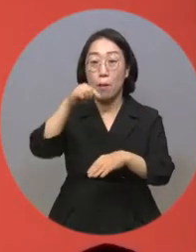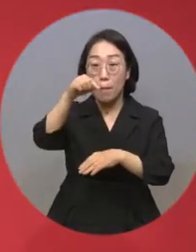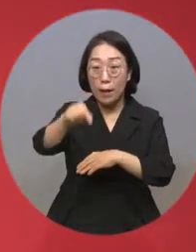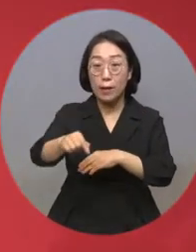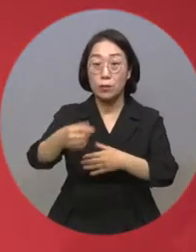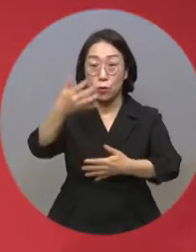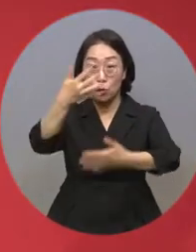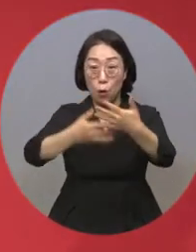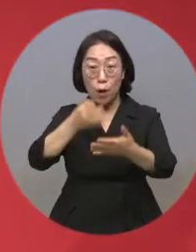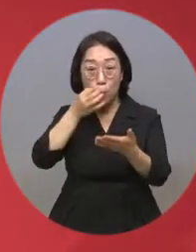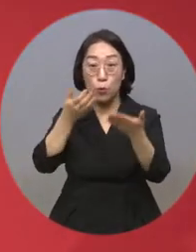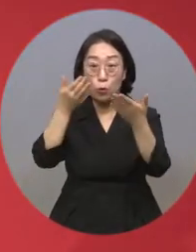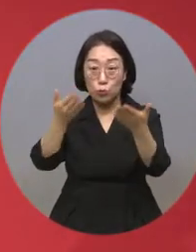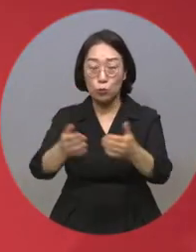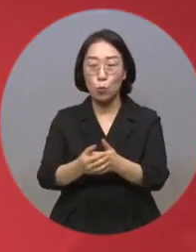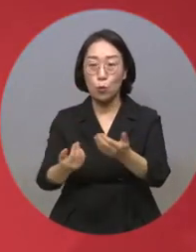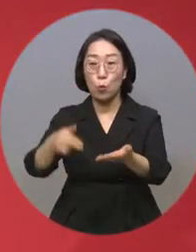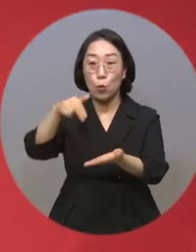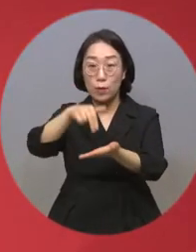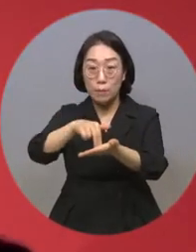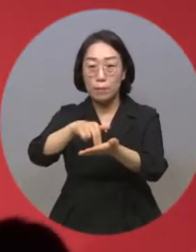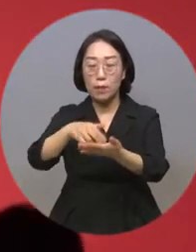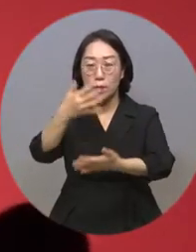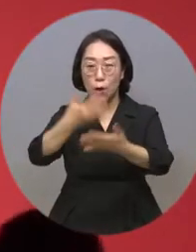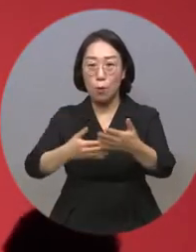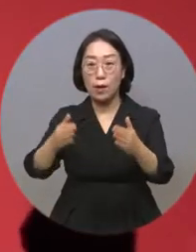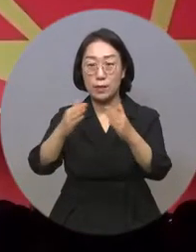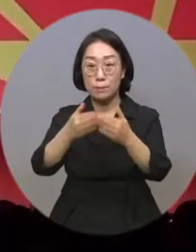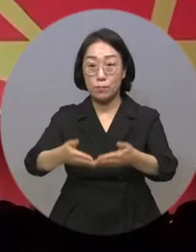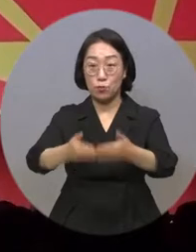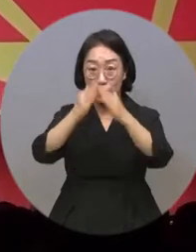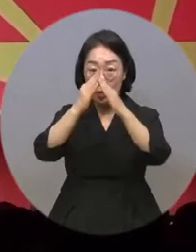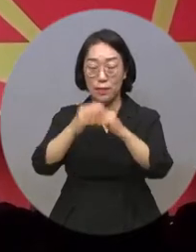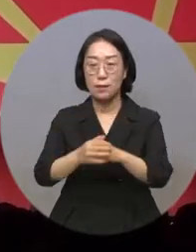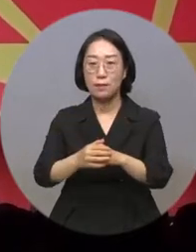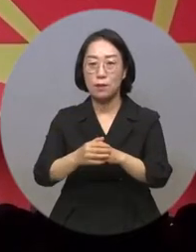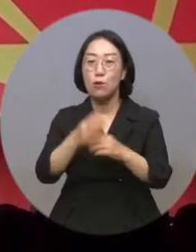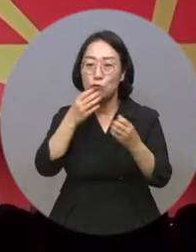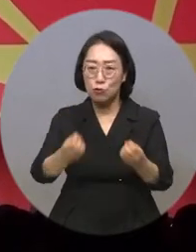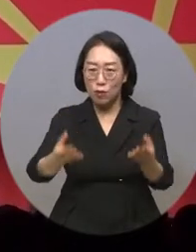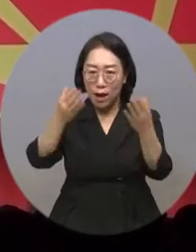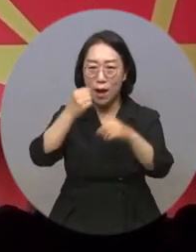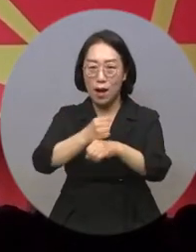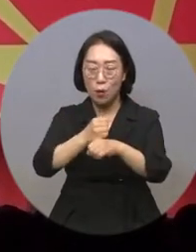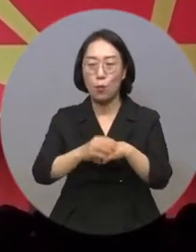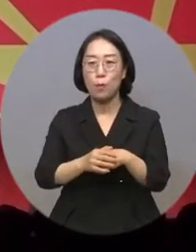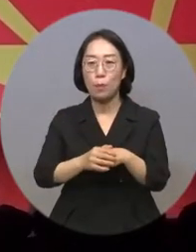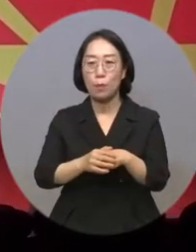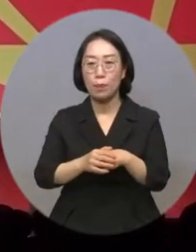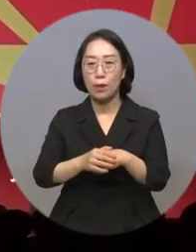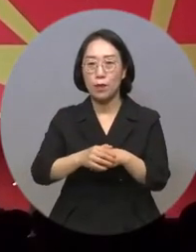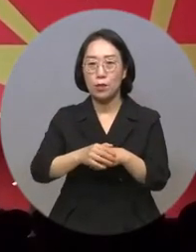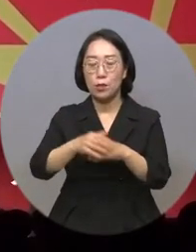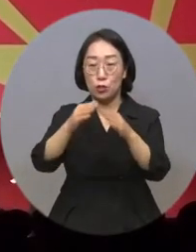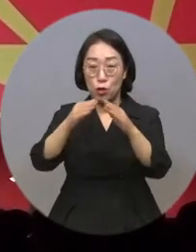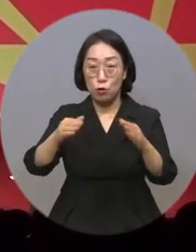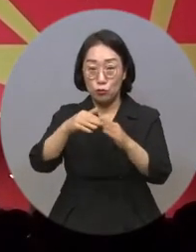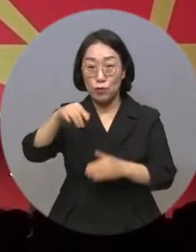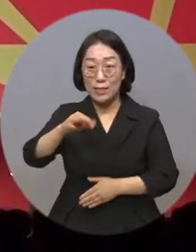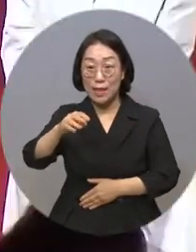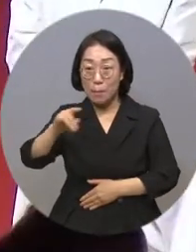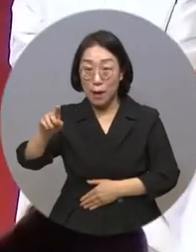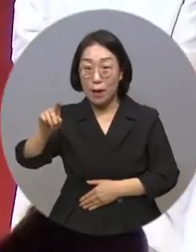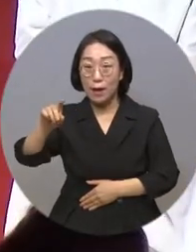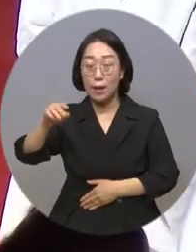야외상영과 전주 독립영화의 집 건립 추진을 기념하고 호남 내 유일한 향토극장인 전주 시네마타운을